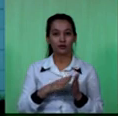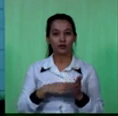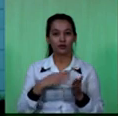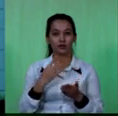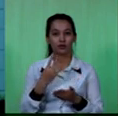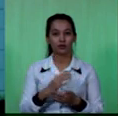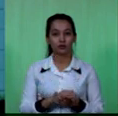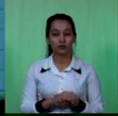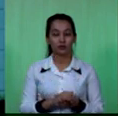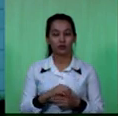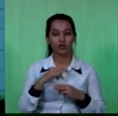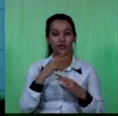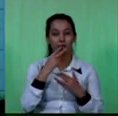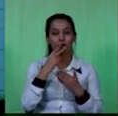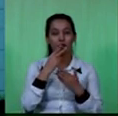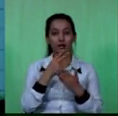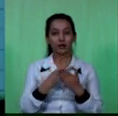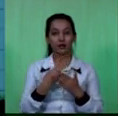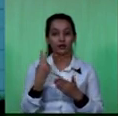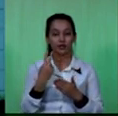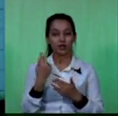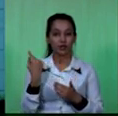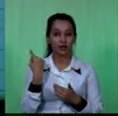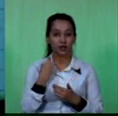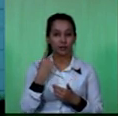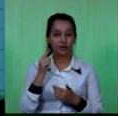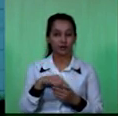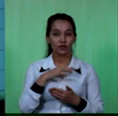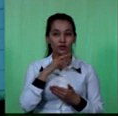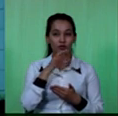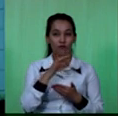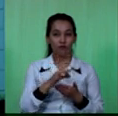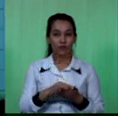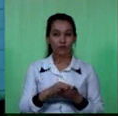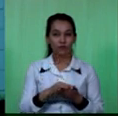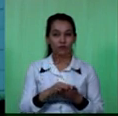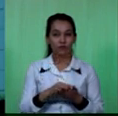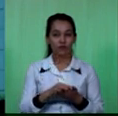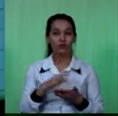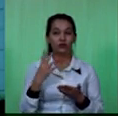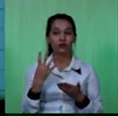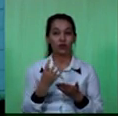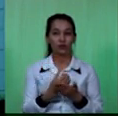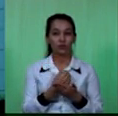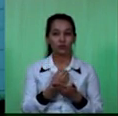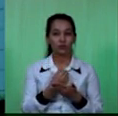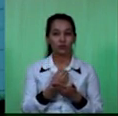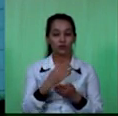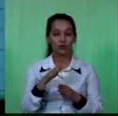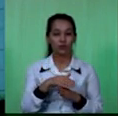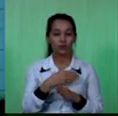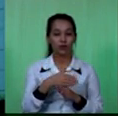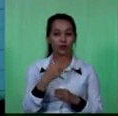1794. Этибор бериң. Бу иккала сон йыгындысыны топып, 3-ке бөлишимиз